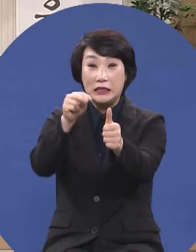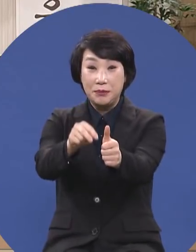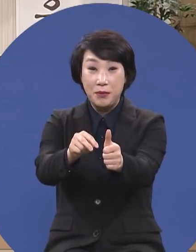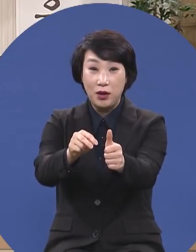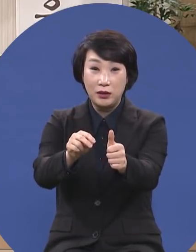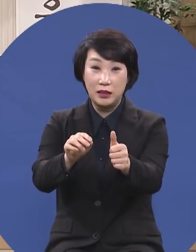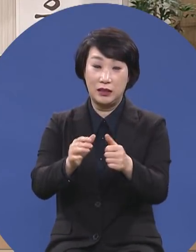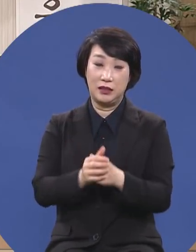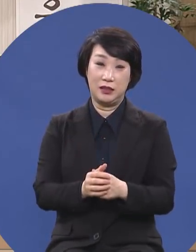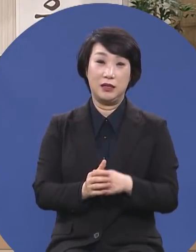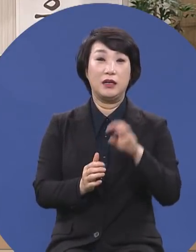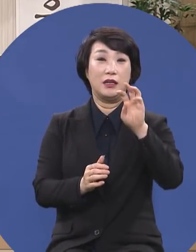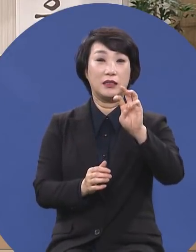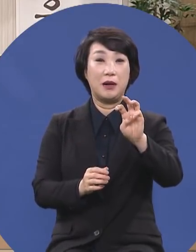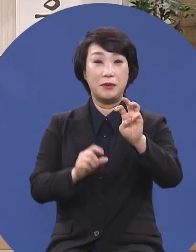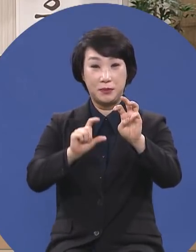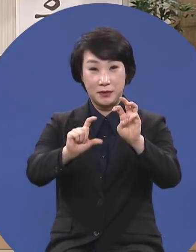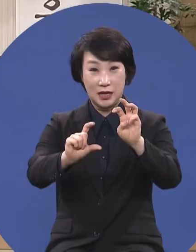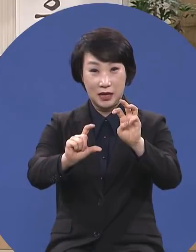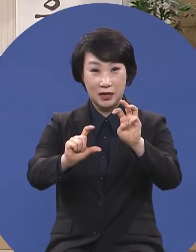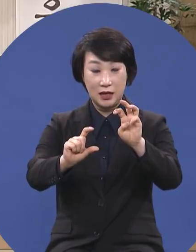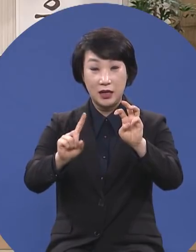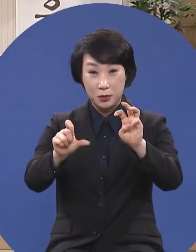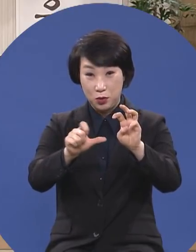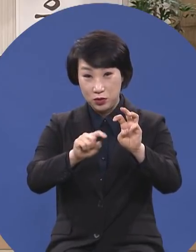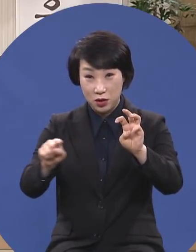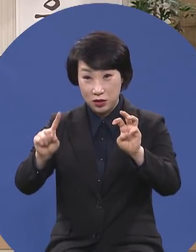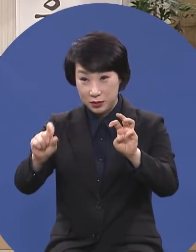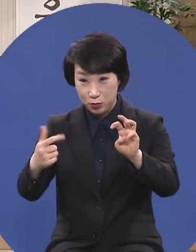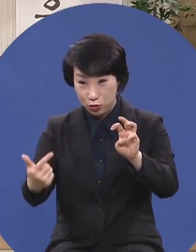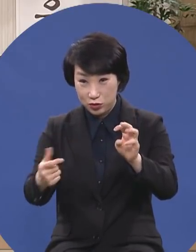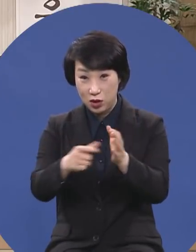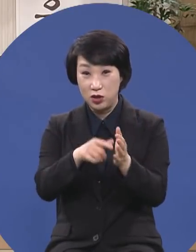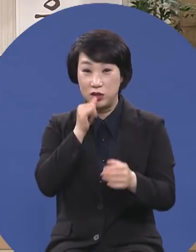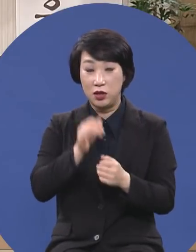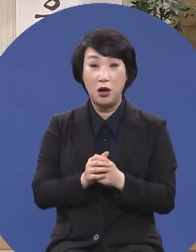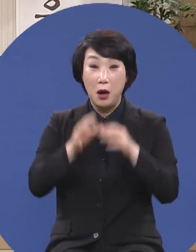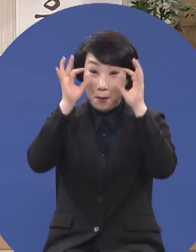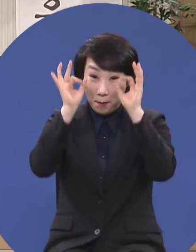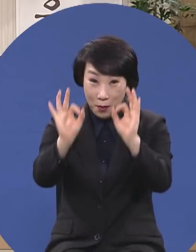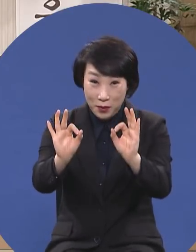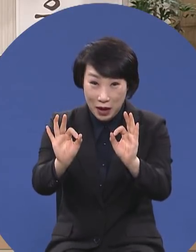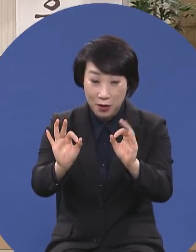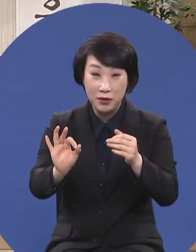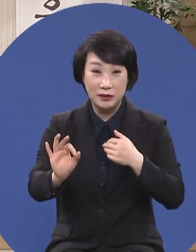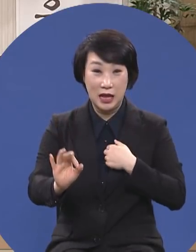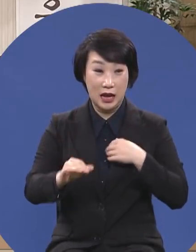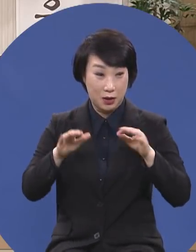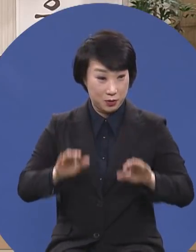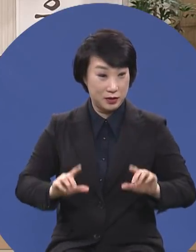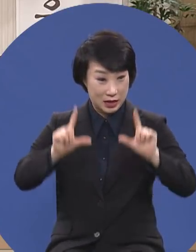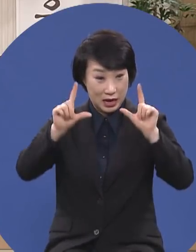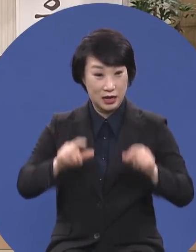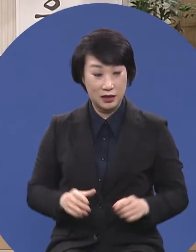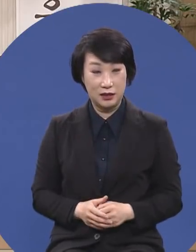신명기 30장 15절로 16절에 보라, 내가